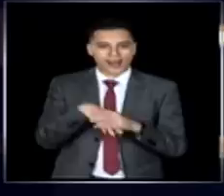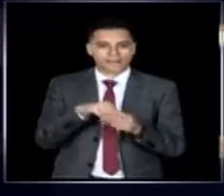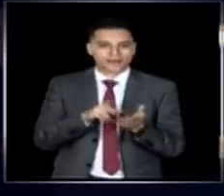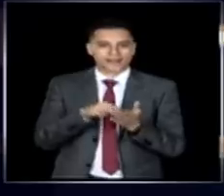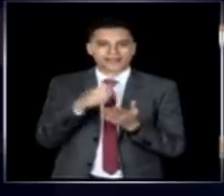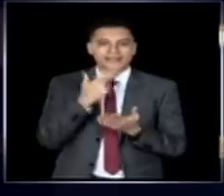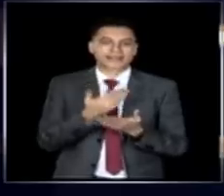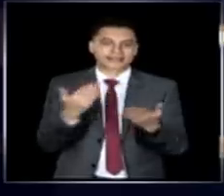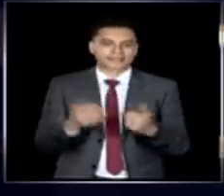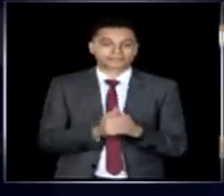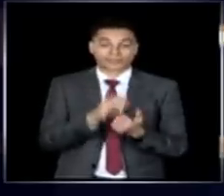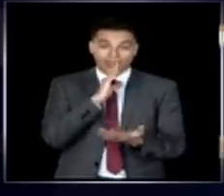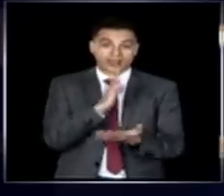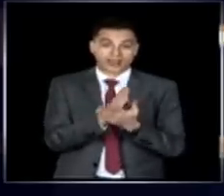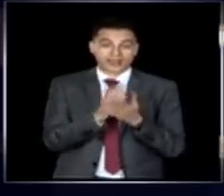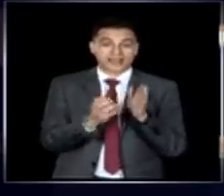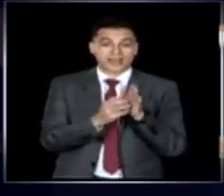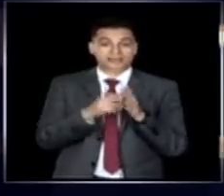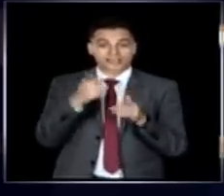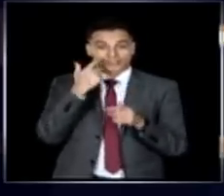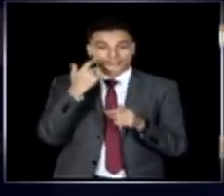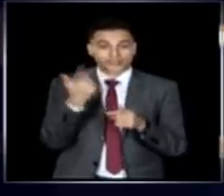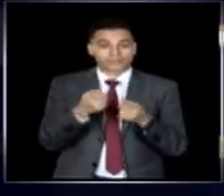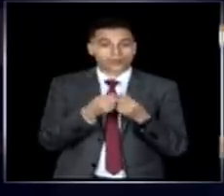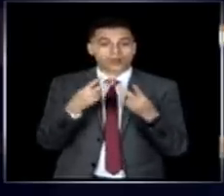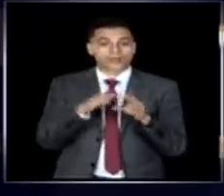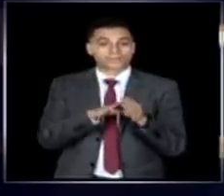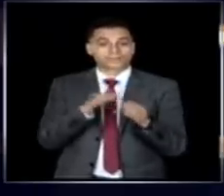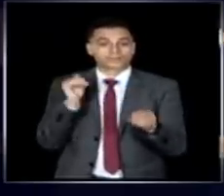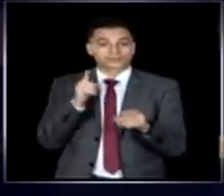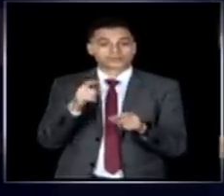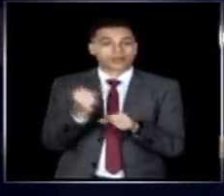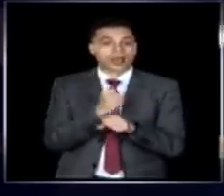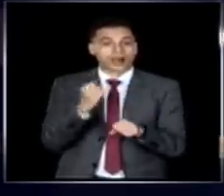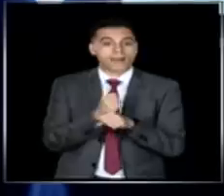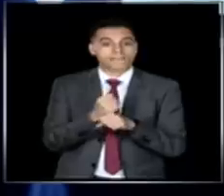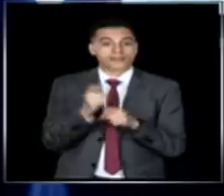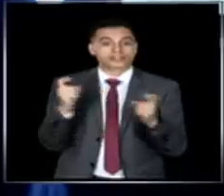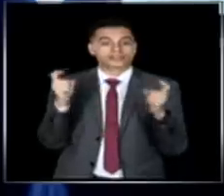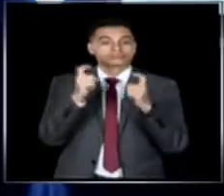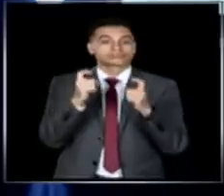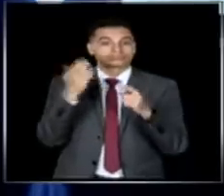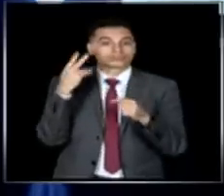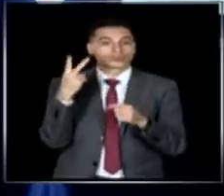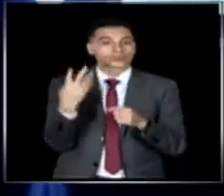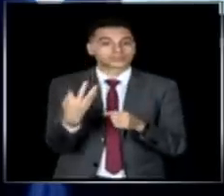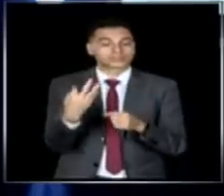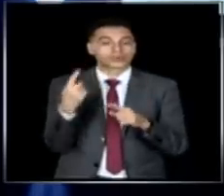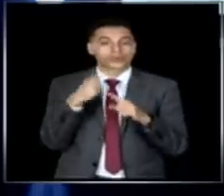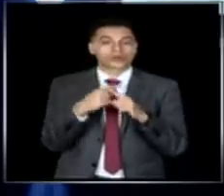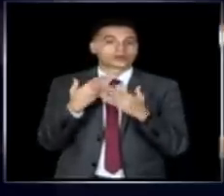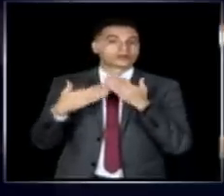الموسم. الحقيقه جامعه عين شمس ودعت البطوله مره من دور ال 32 ومره من دور ال